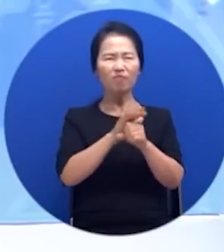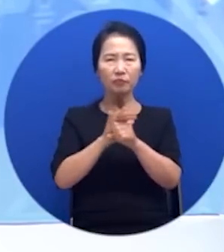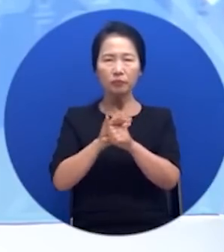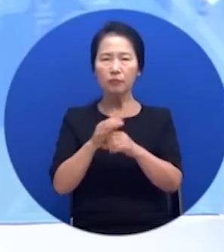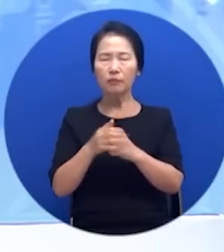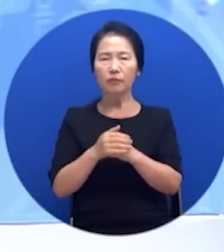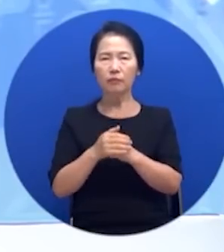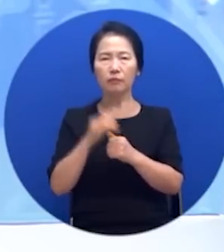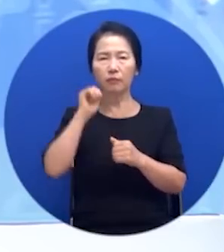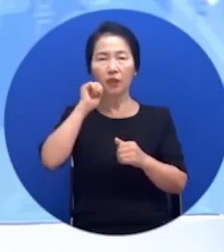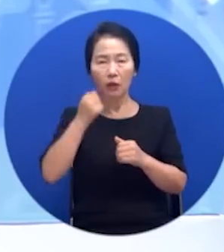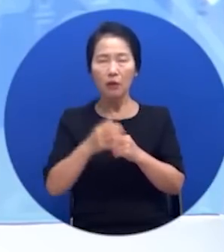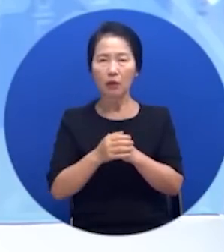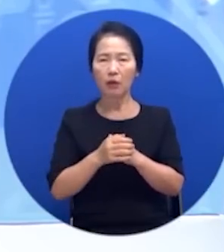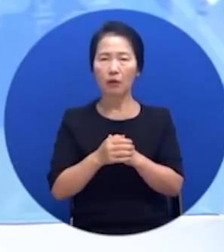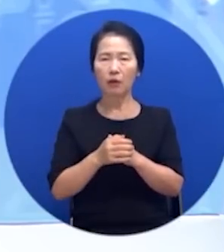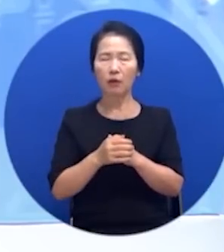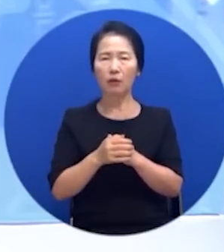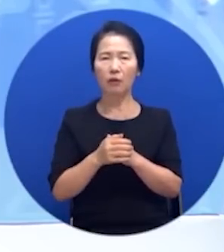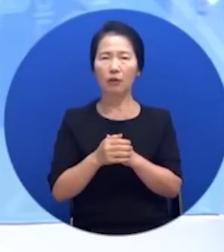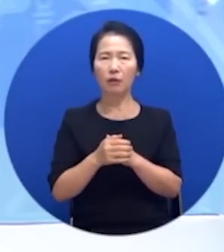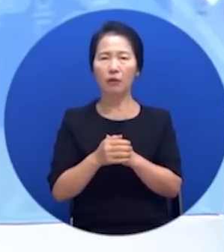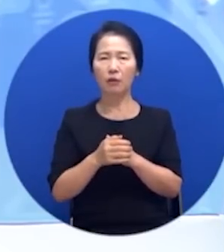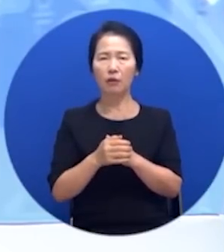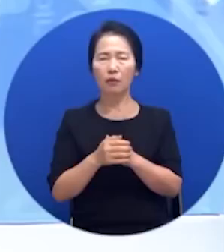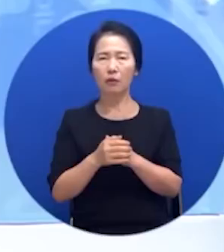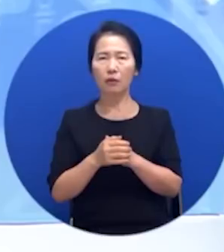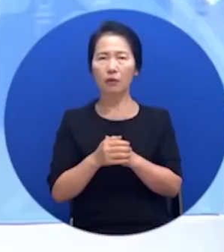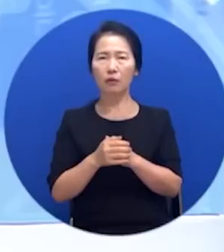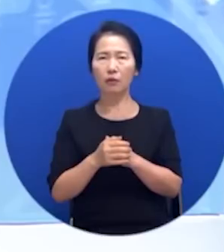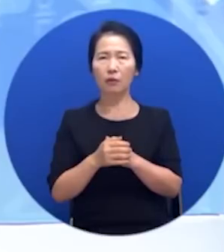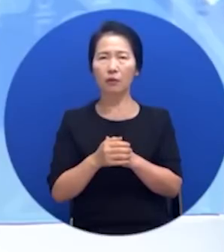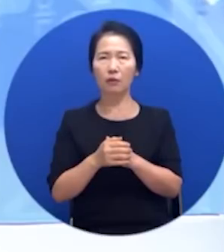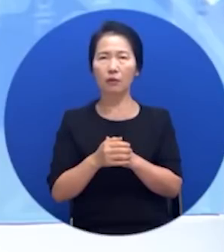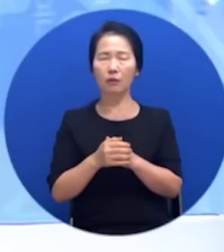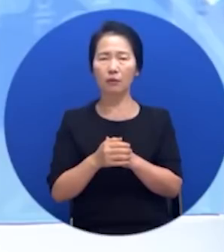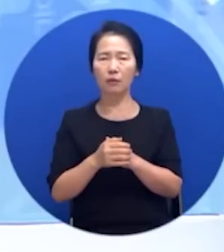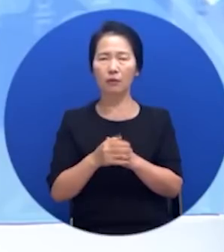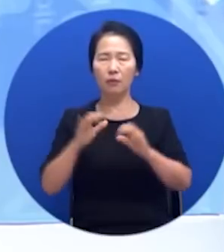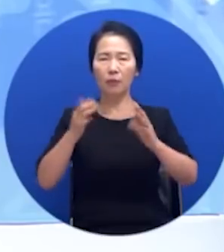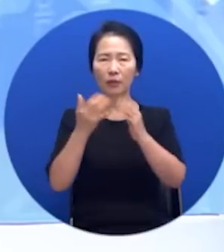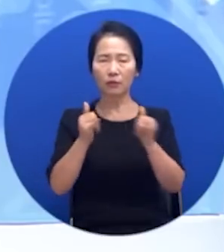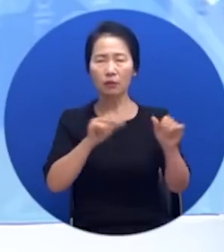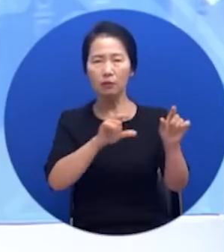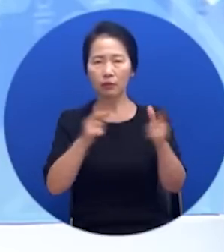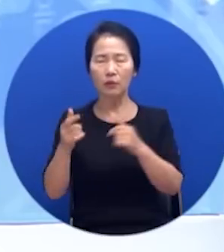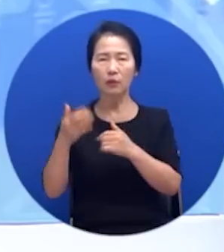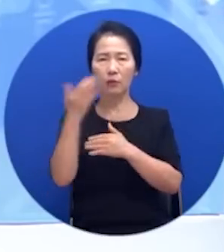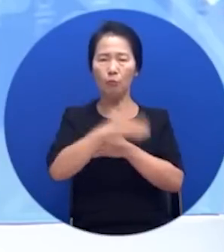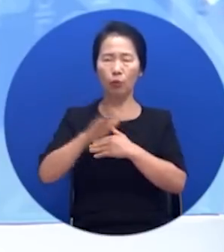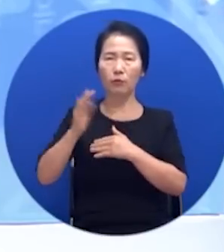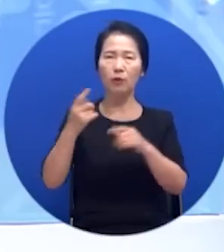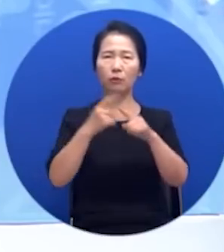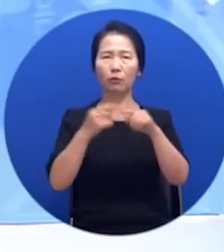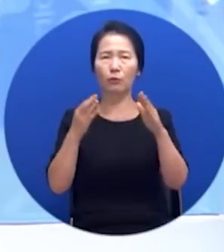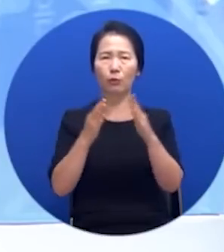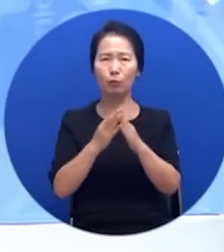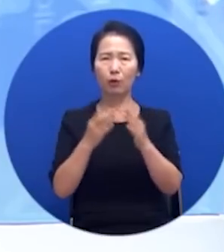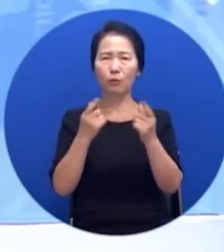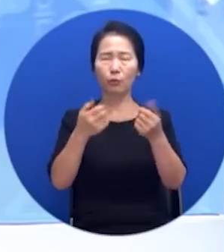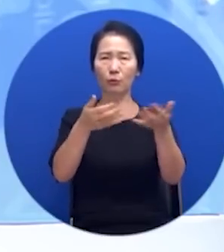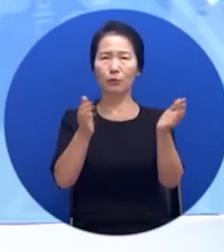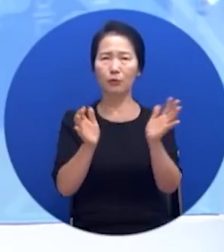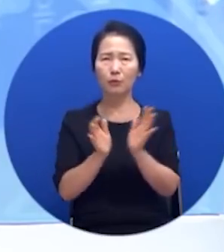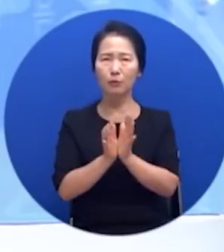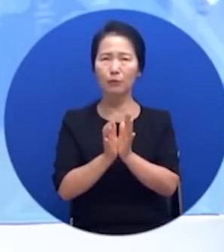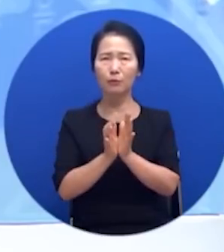인해 이 땅이 이 백성들이 주님의 몸된 교회 공동체가